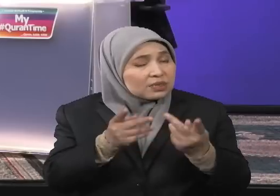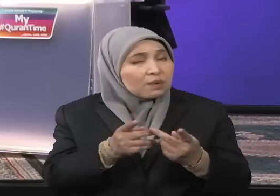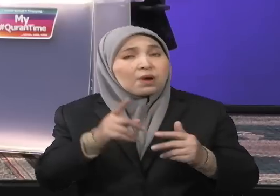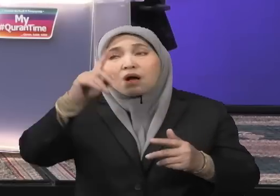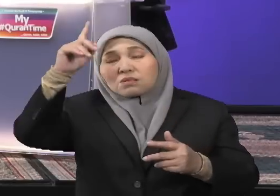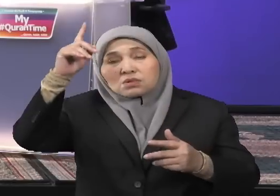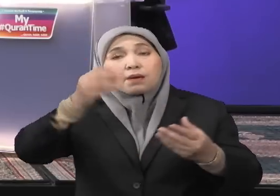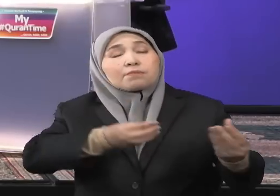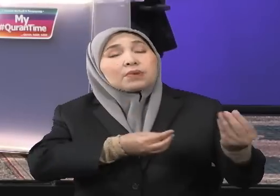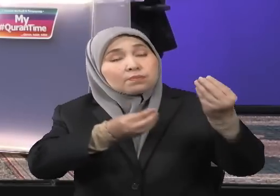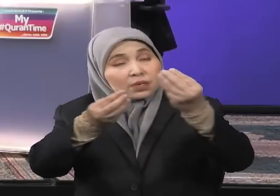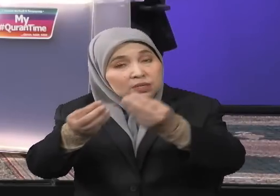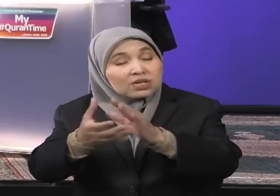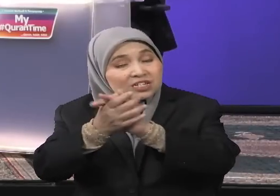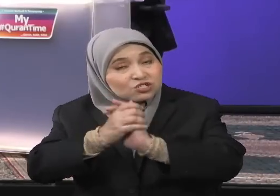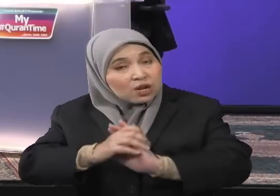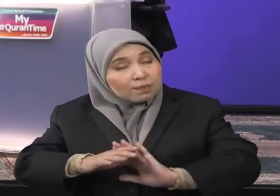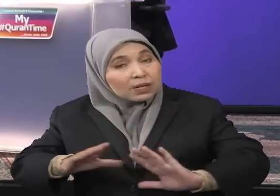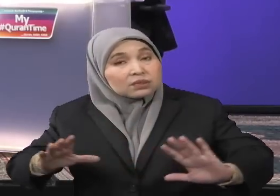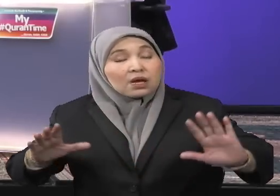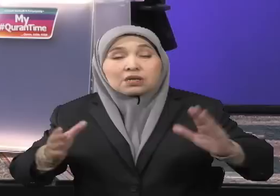memberi kata-kata keselamatan